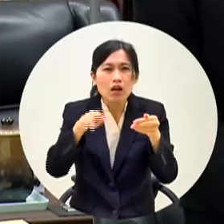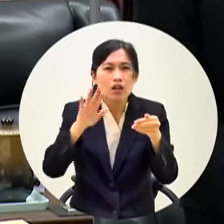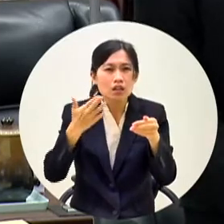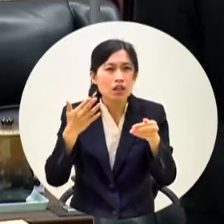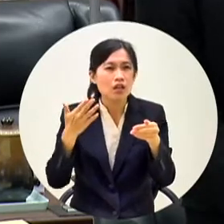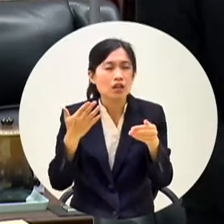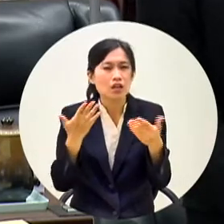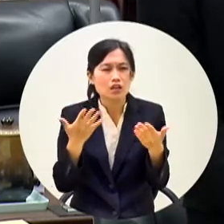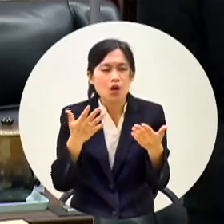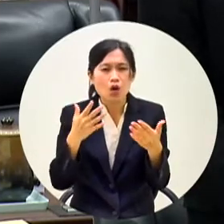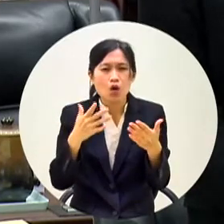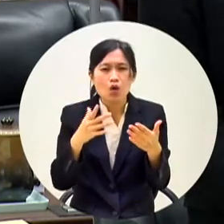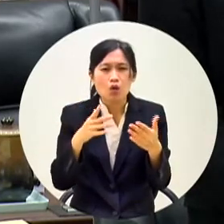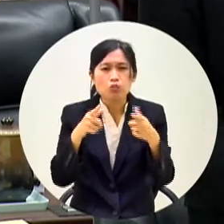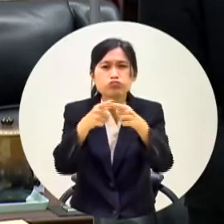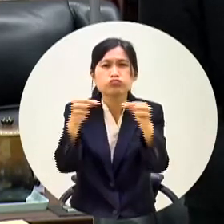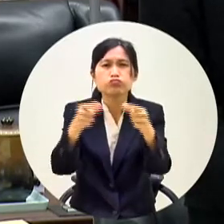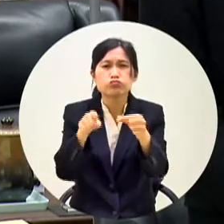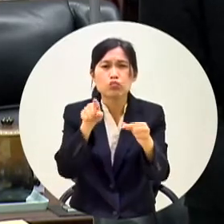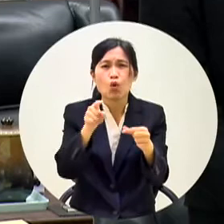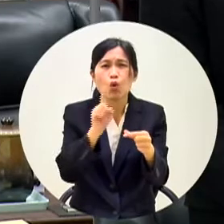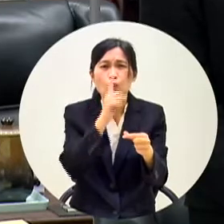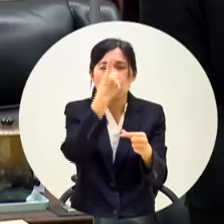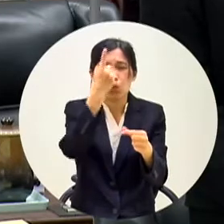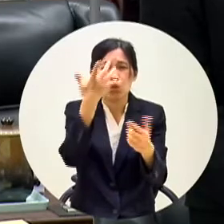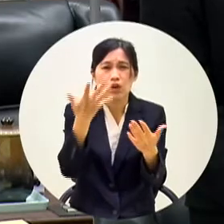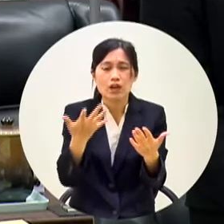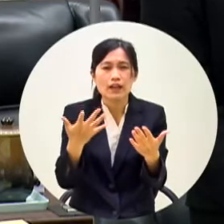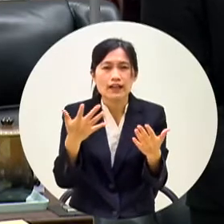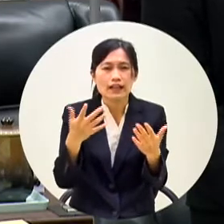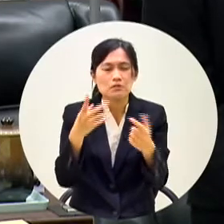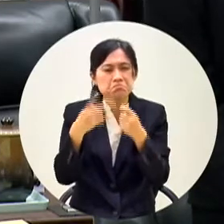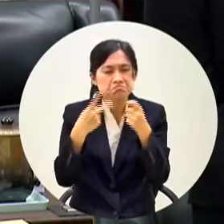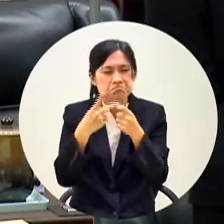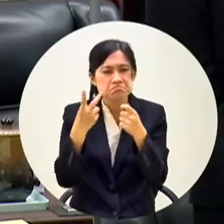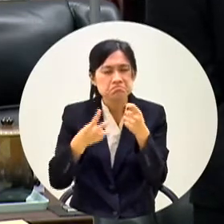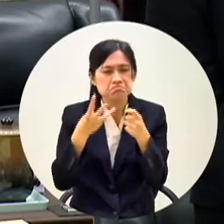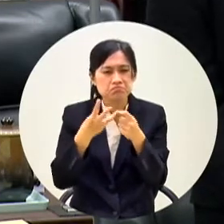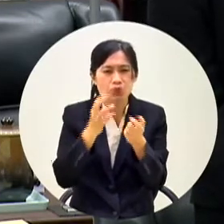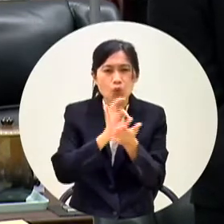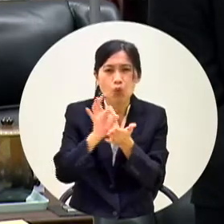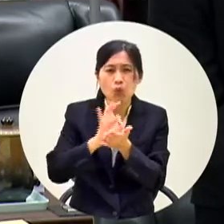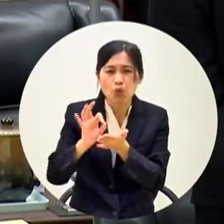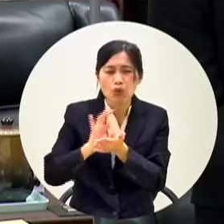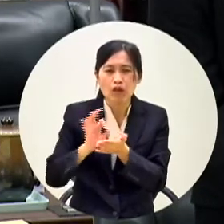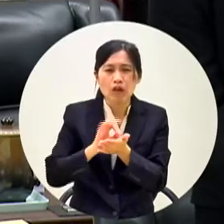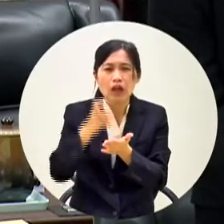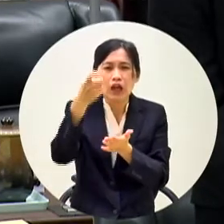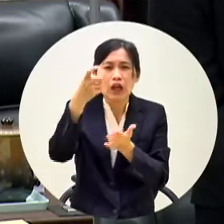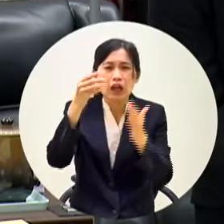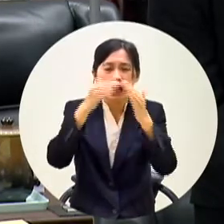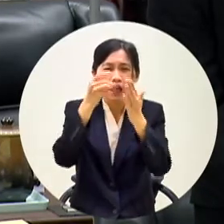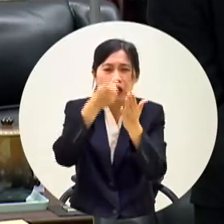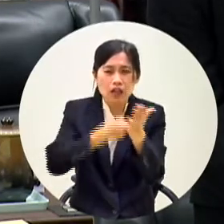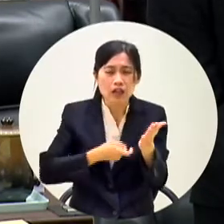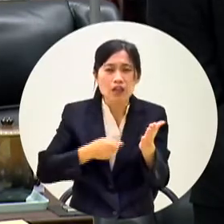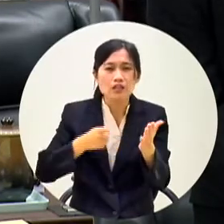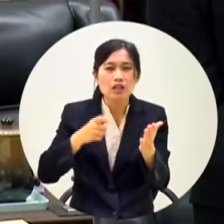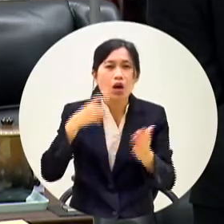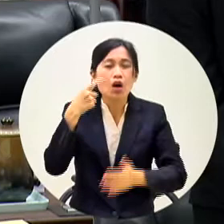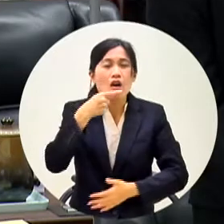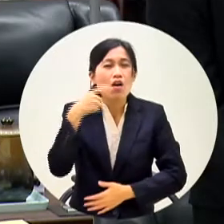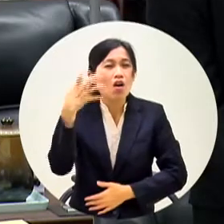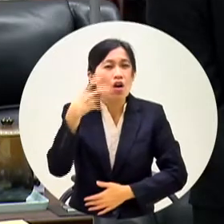经这段时间来两三年来，已经他家里的钱都花光了，已经没有钱了。啊，经过苹果日报报道之后呢，开始发